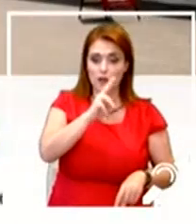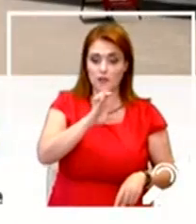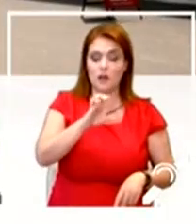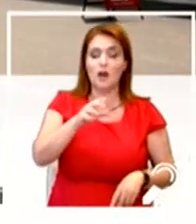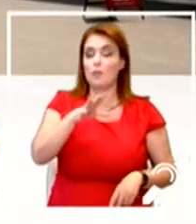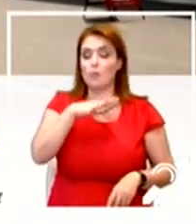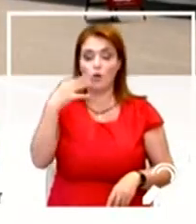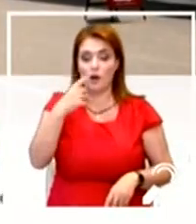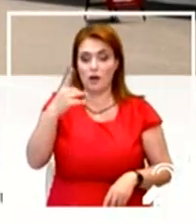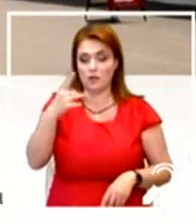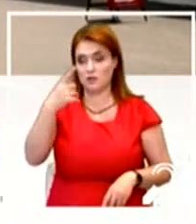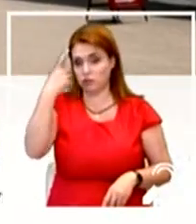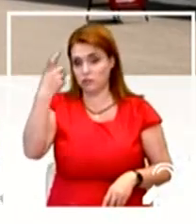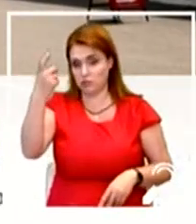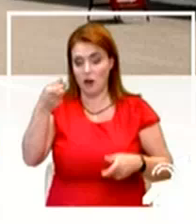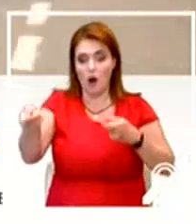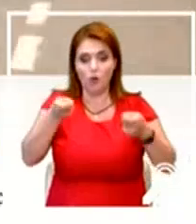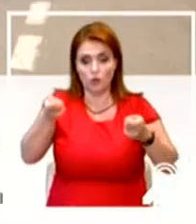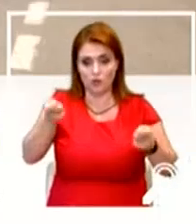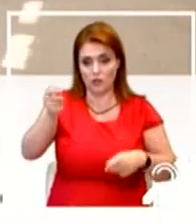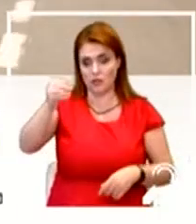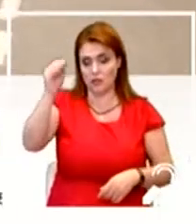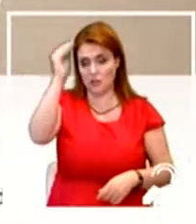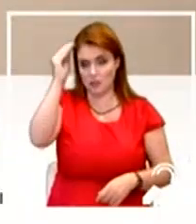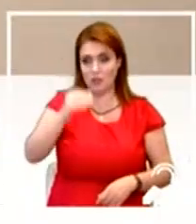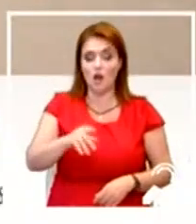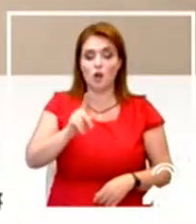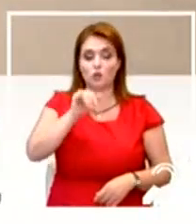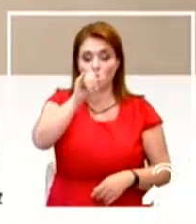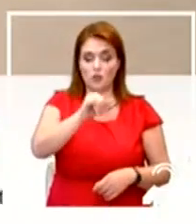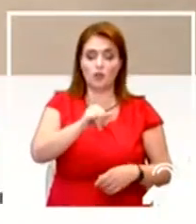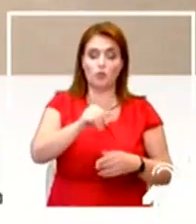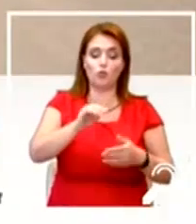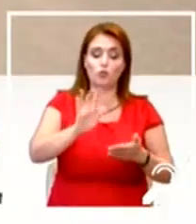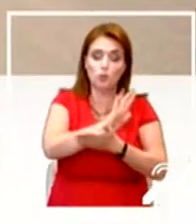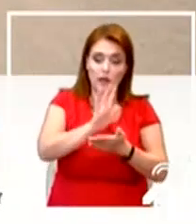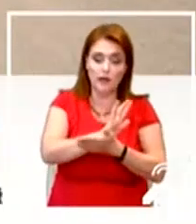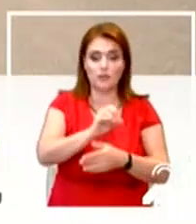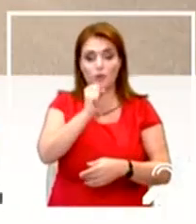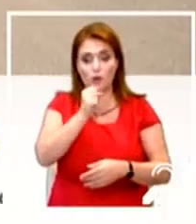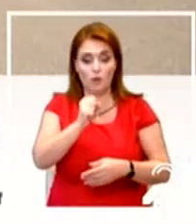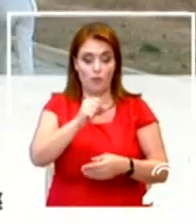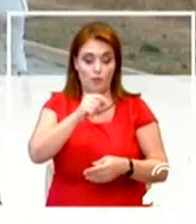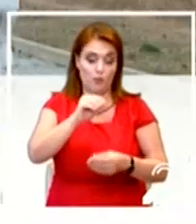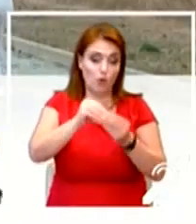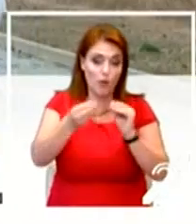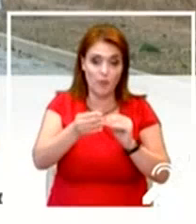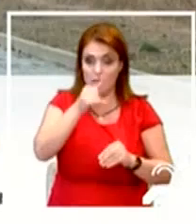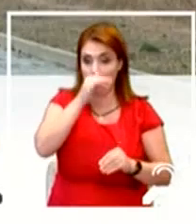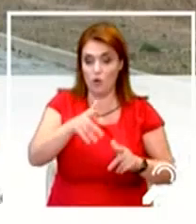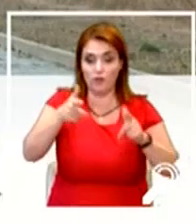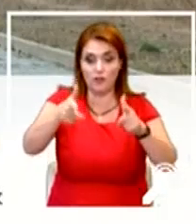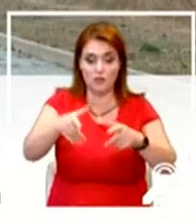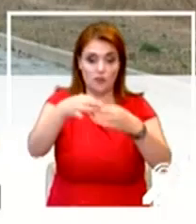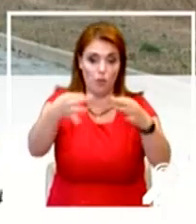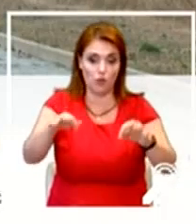de la Chișinău privind limitarea accesului în regiune al presei și apărătorilor drepturilor omului. Mai mult, avocații Promolex au atras atenția că în timp